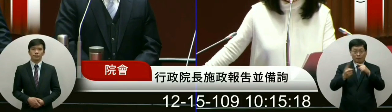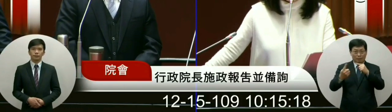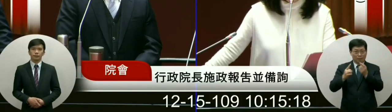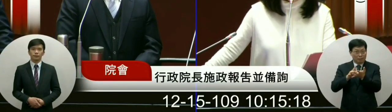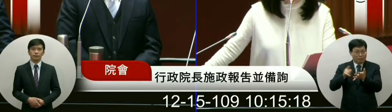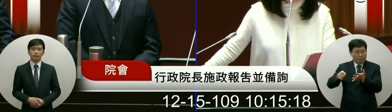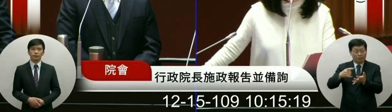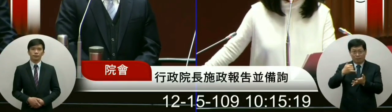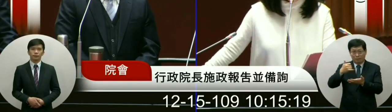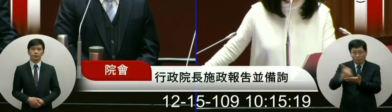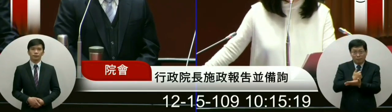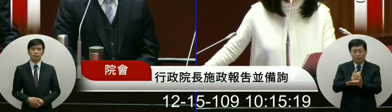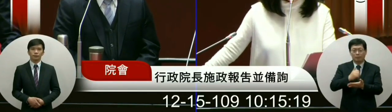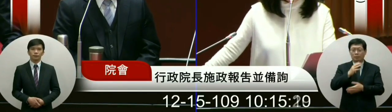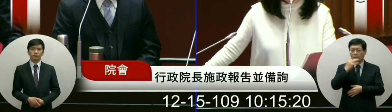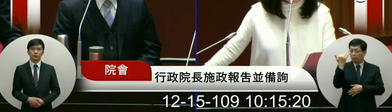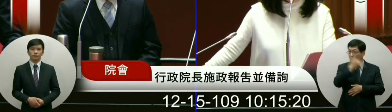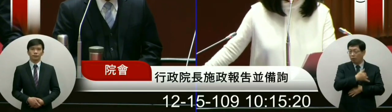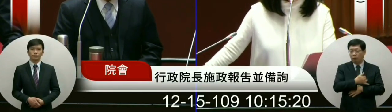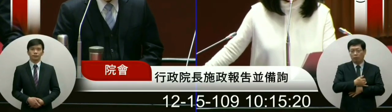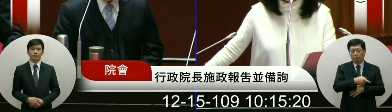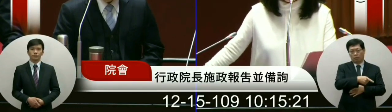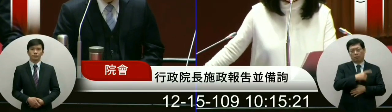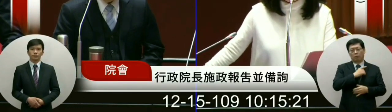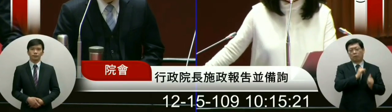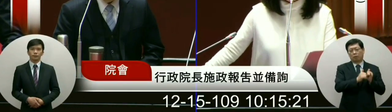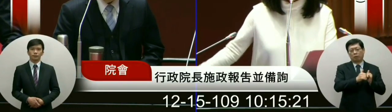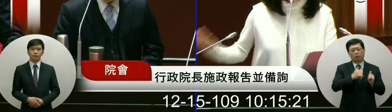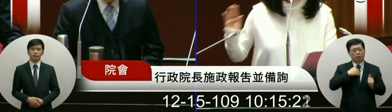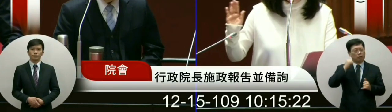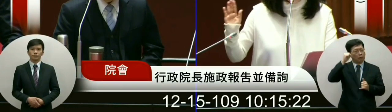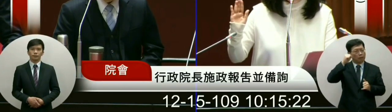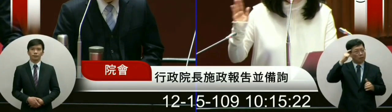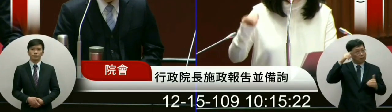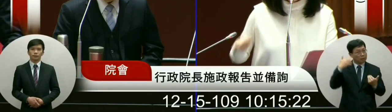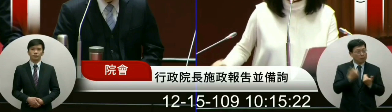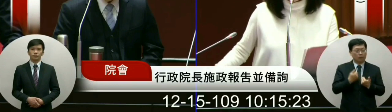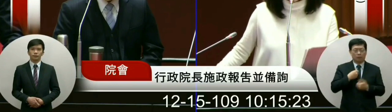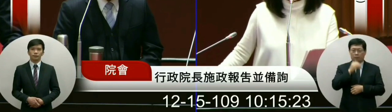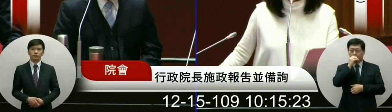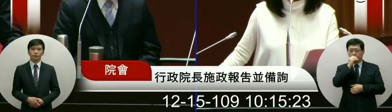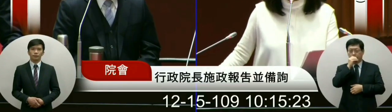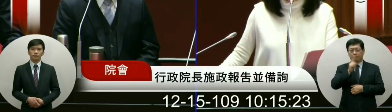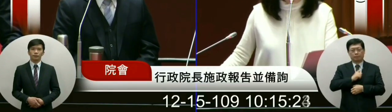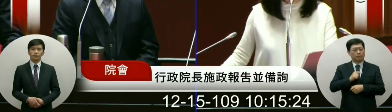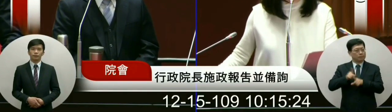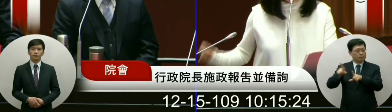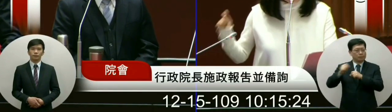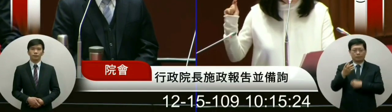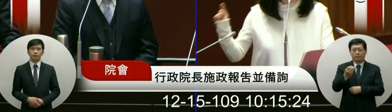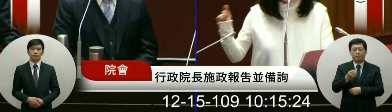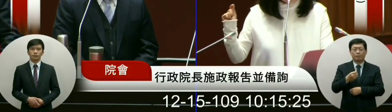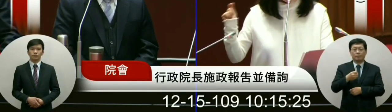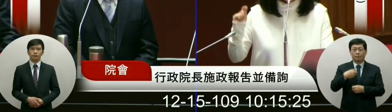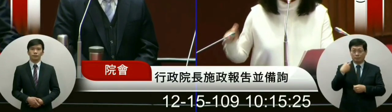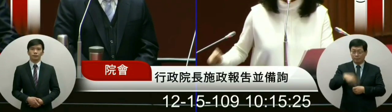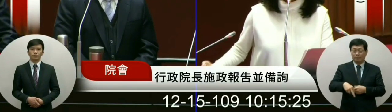胺的时候，但是却又因为民意的反对而没有实施。又例